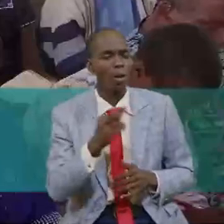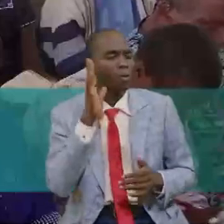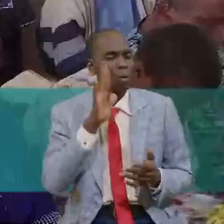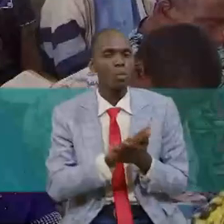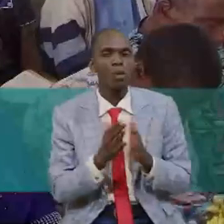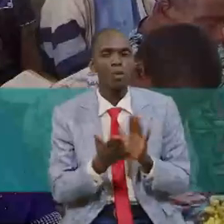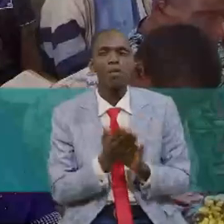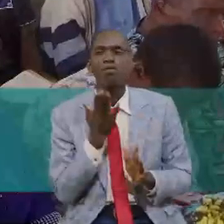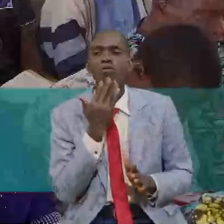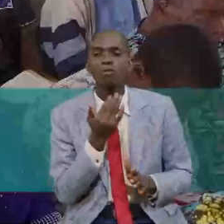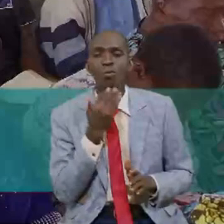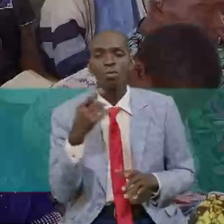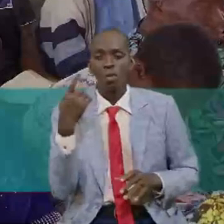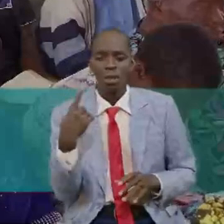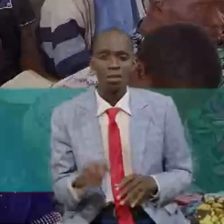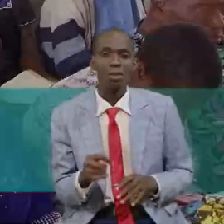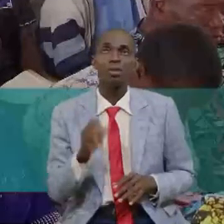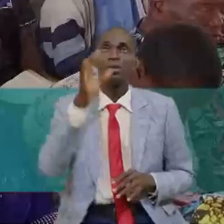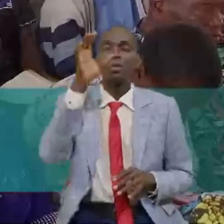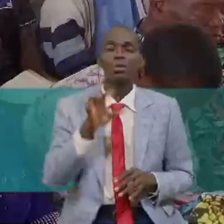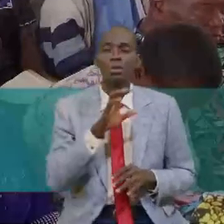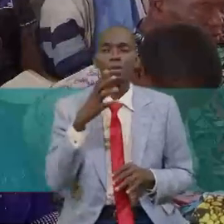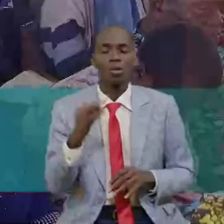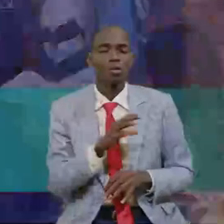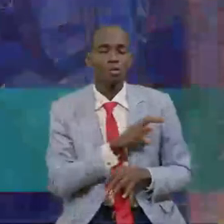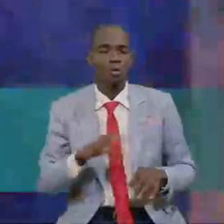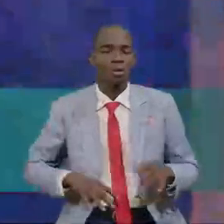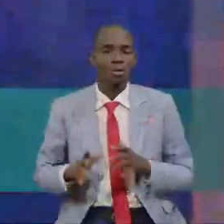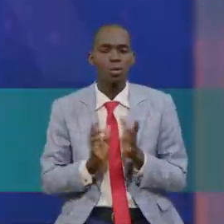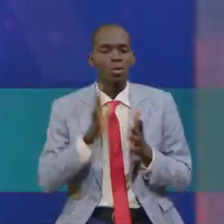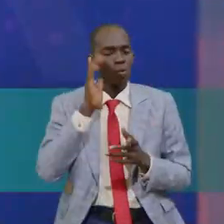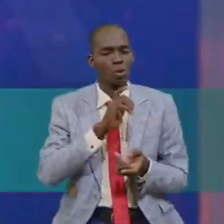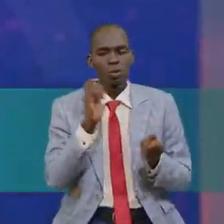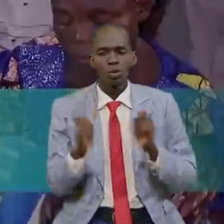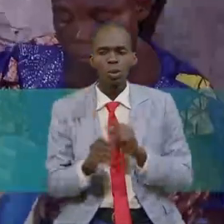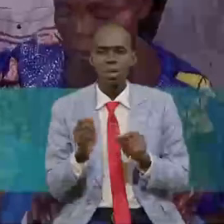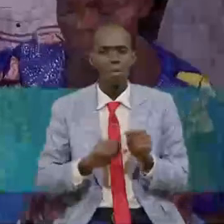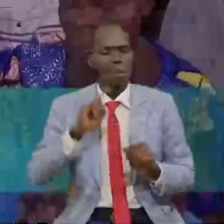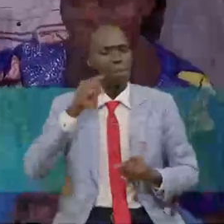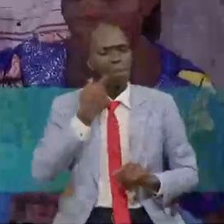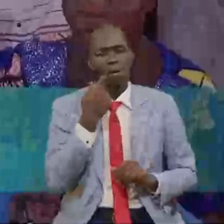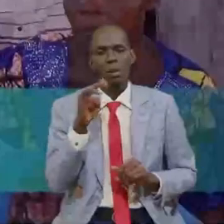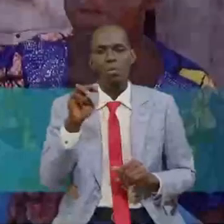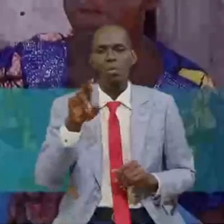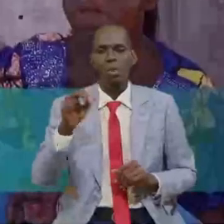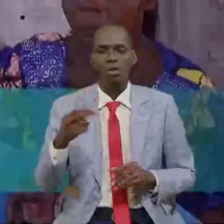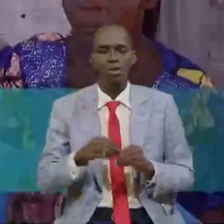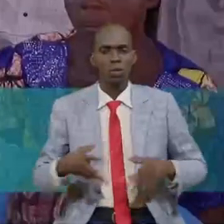La croix de Jésus changera toute amertume de ta vie en douceur au nom de